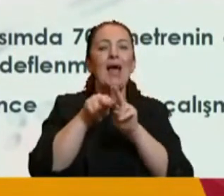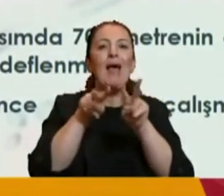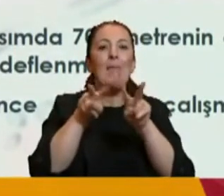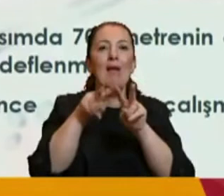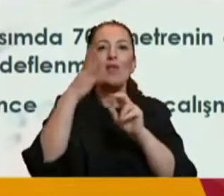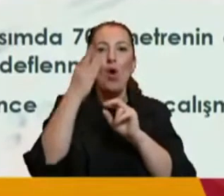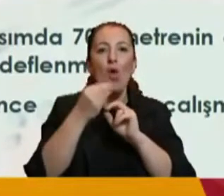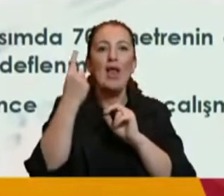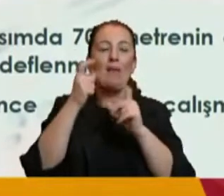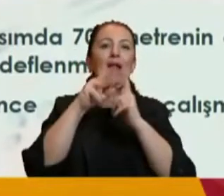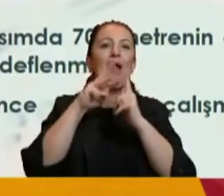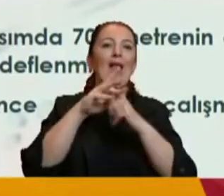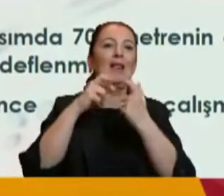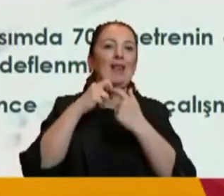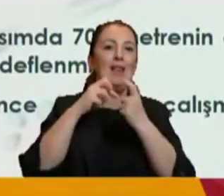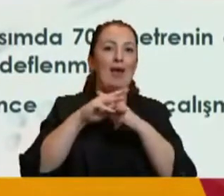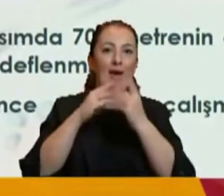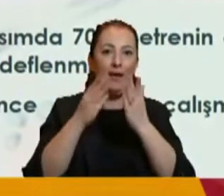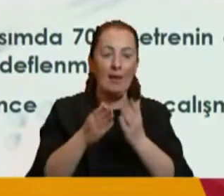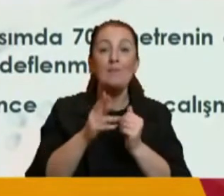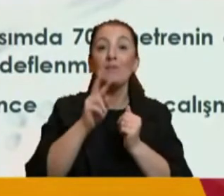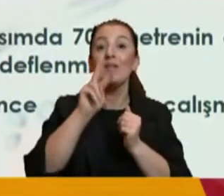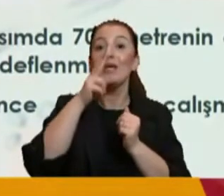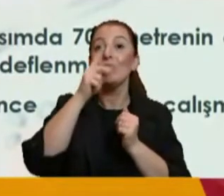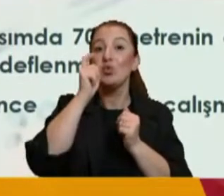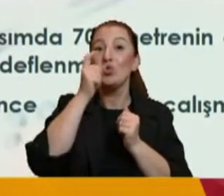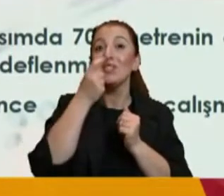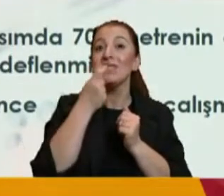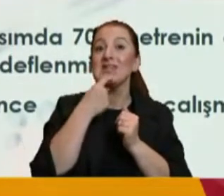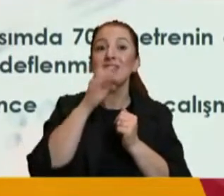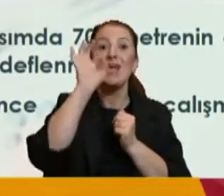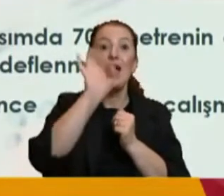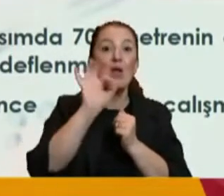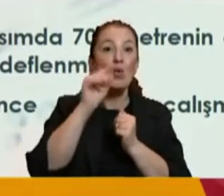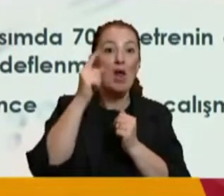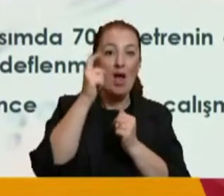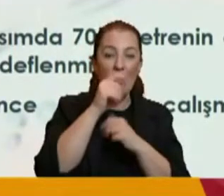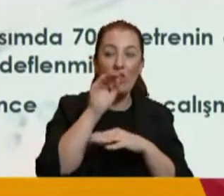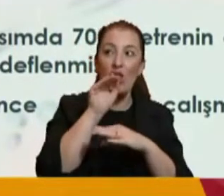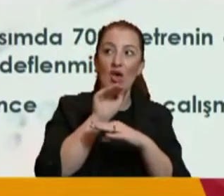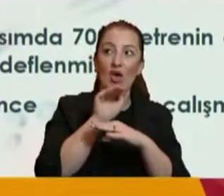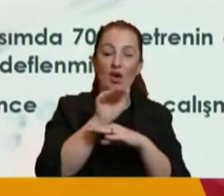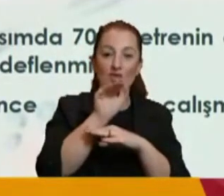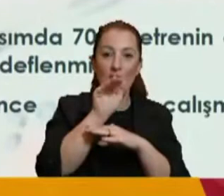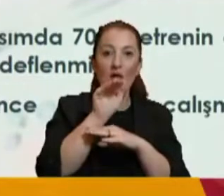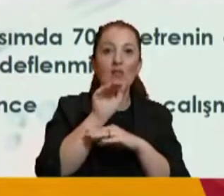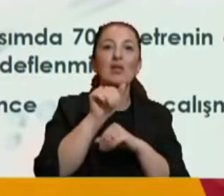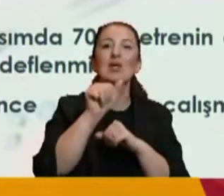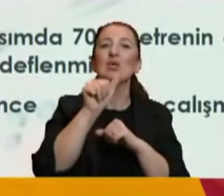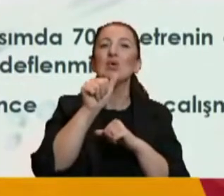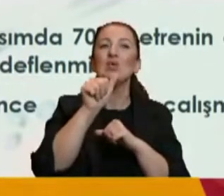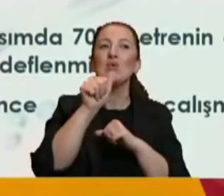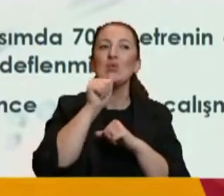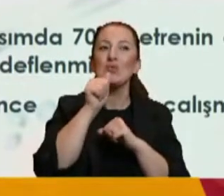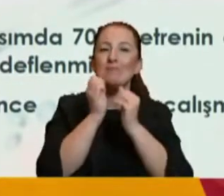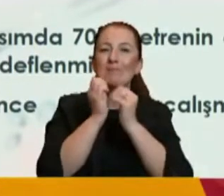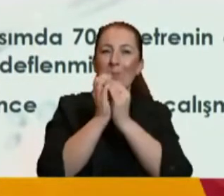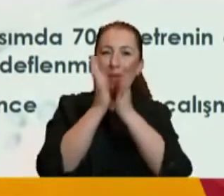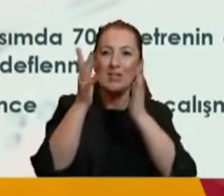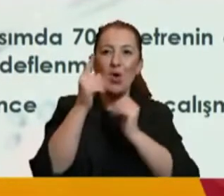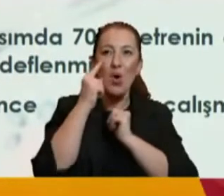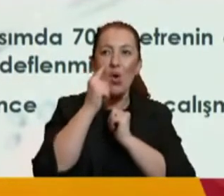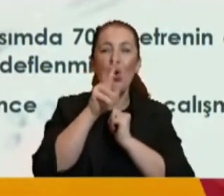denememiz PES 2009 yılı Eylül ayında yaşanan su baskınında